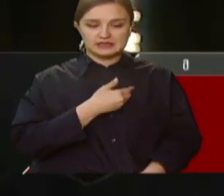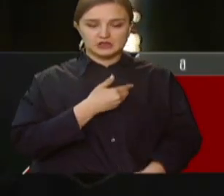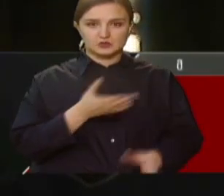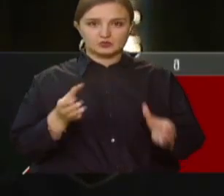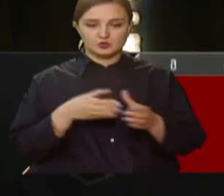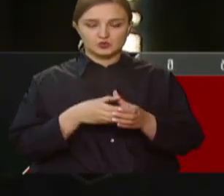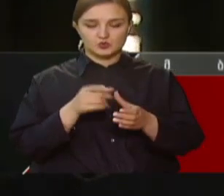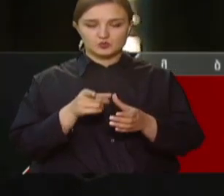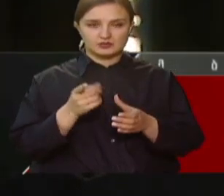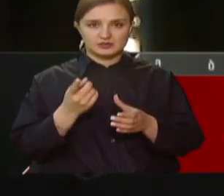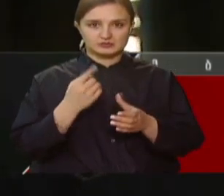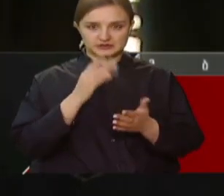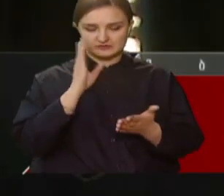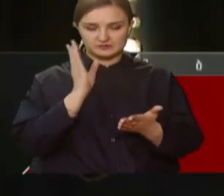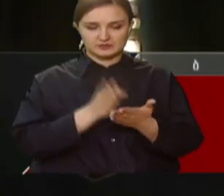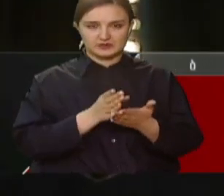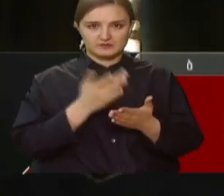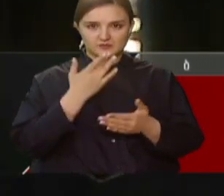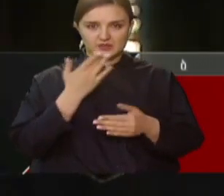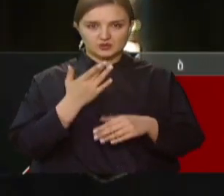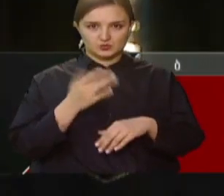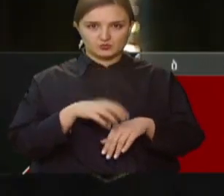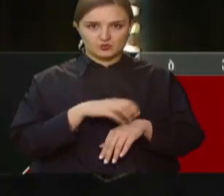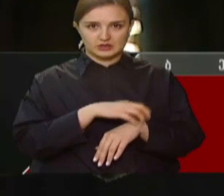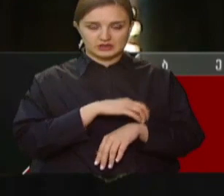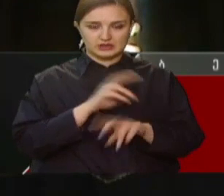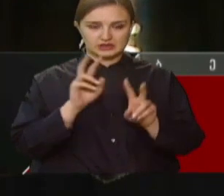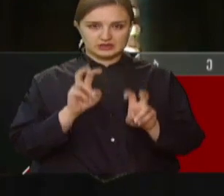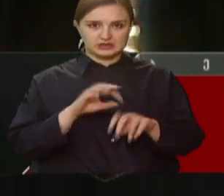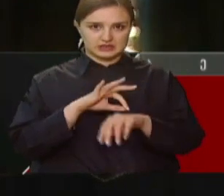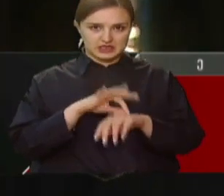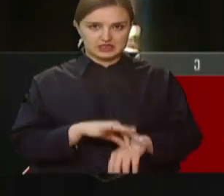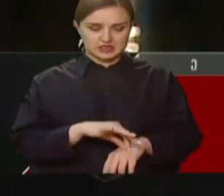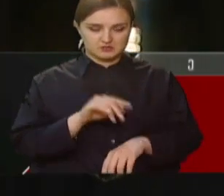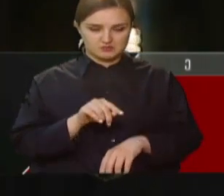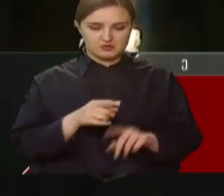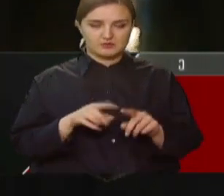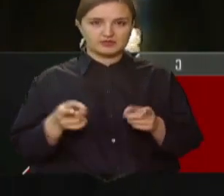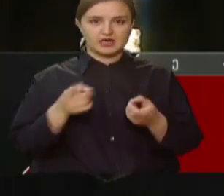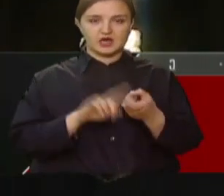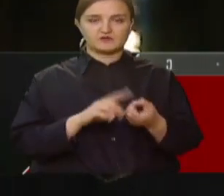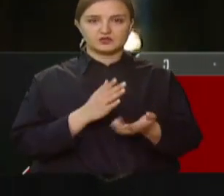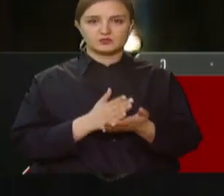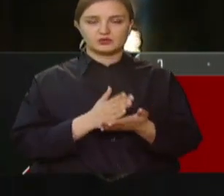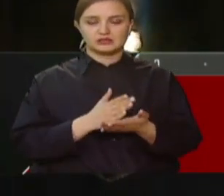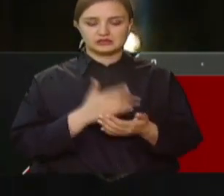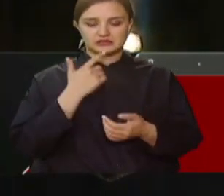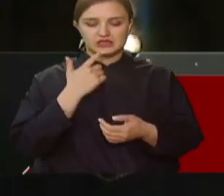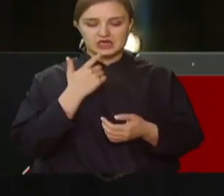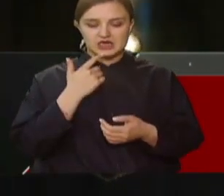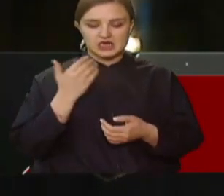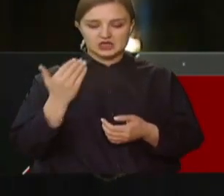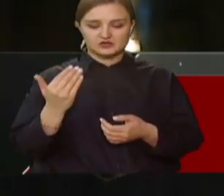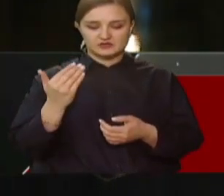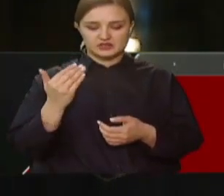მხრიდან პირდაპირ პარტიული პოლიტიკის გატარება, პარტიული პოლიტიკის, რომელიც დაკავშირებულია მიხეილ